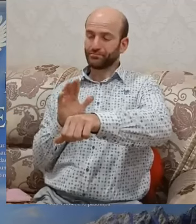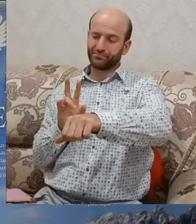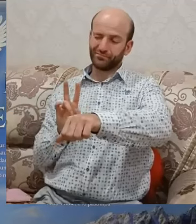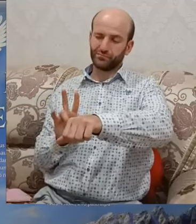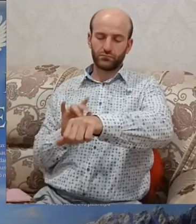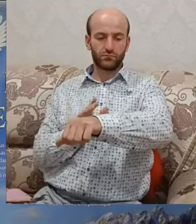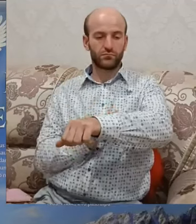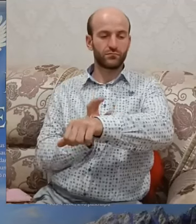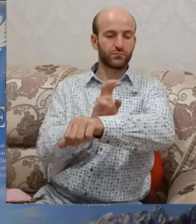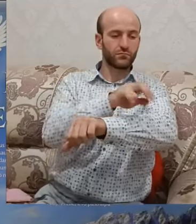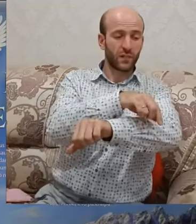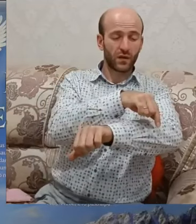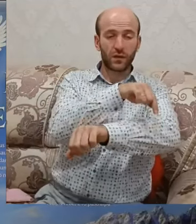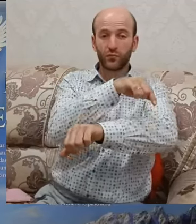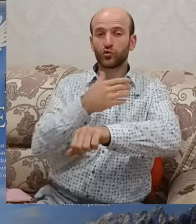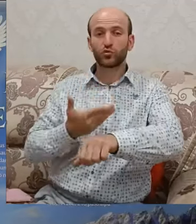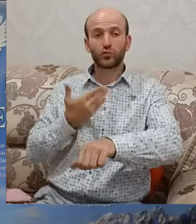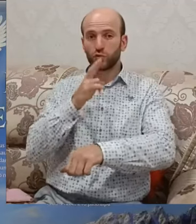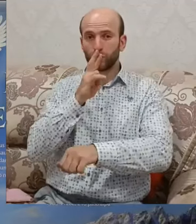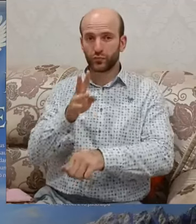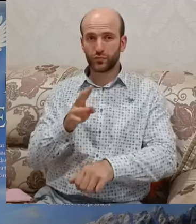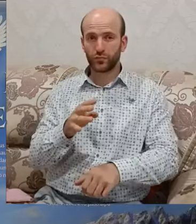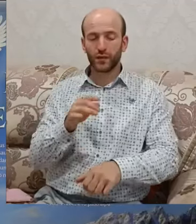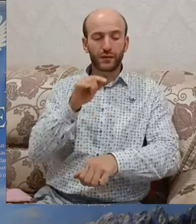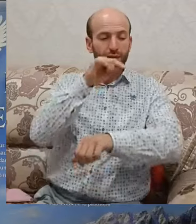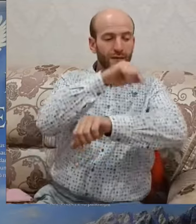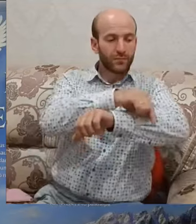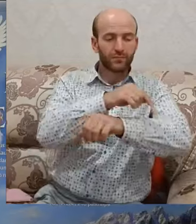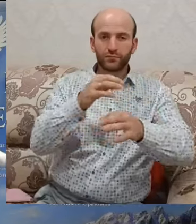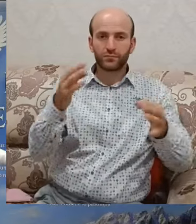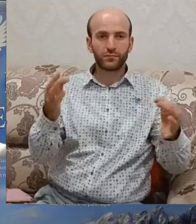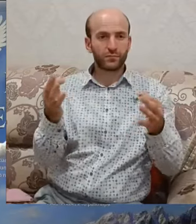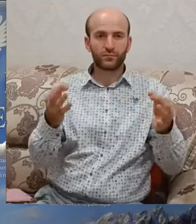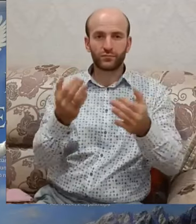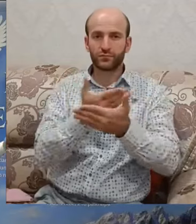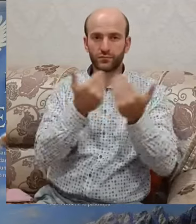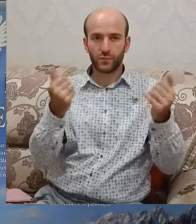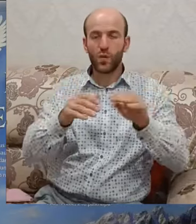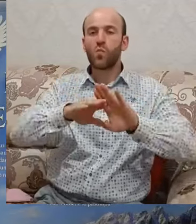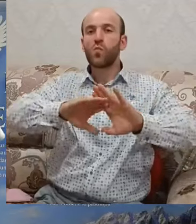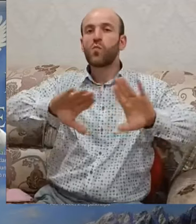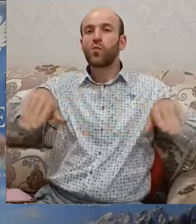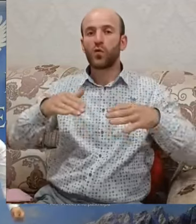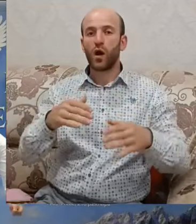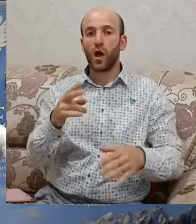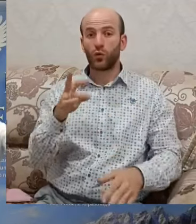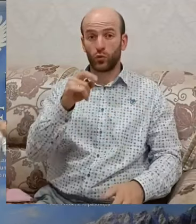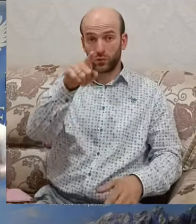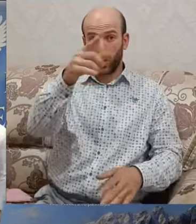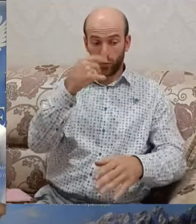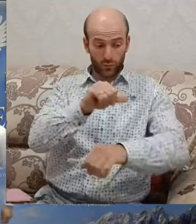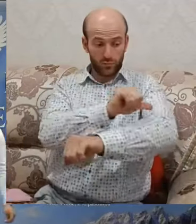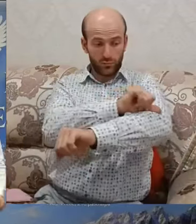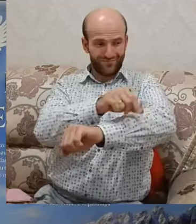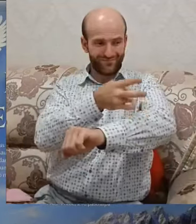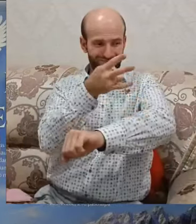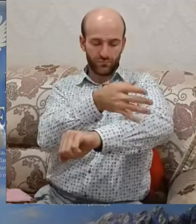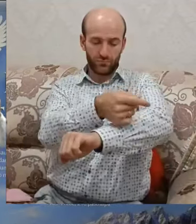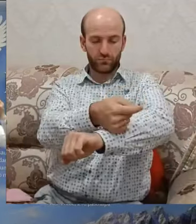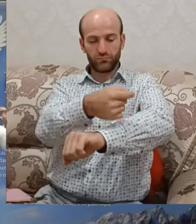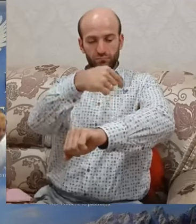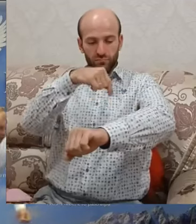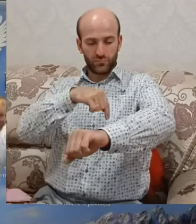būti gemalas. Чтобы это случилось, в нем должен быть этот ген. Turi būti išrinkimas. Зародыш. Tai turi būti genas, kuriame